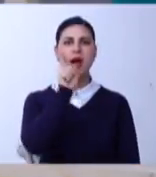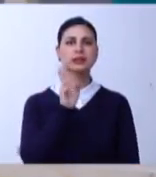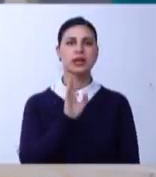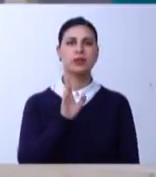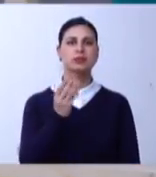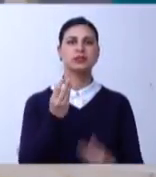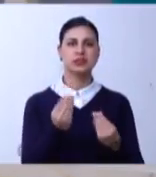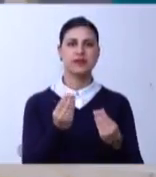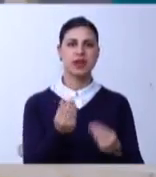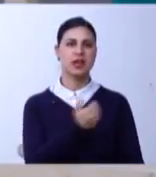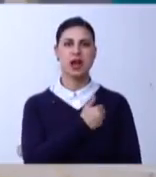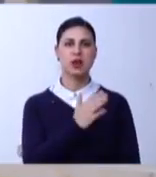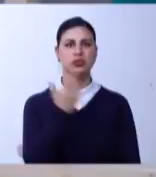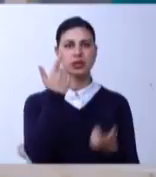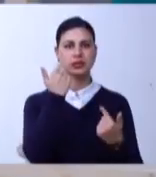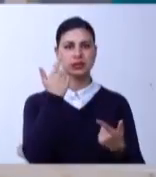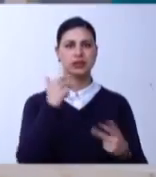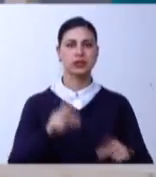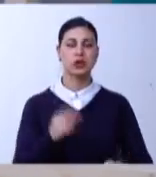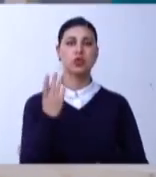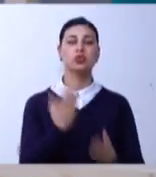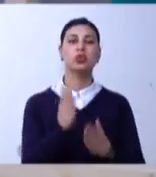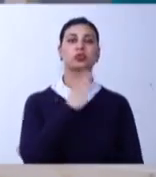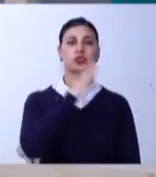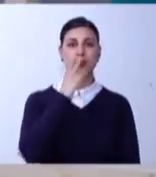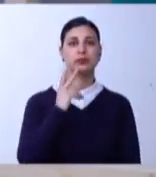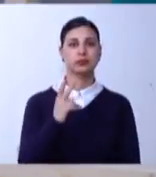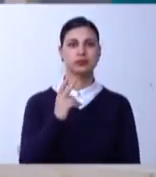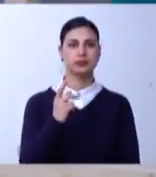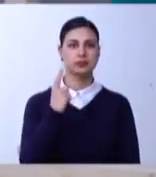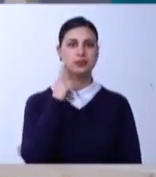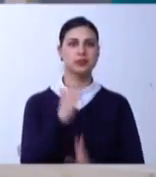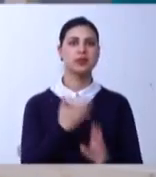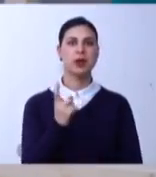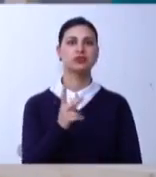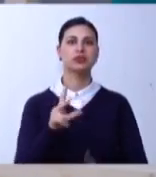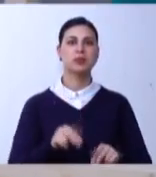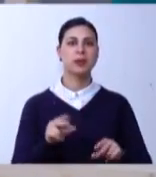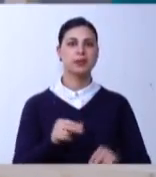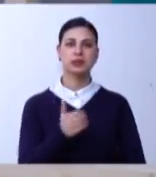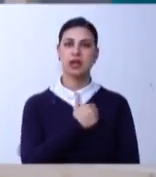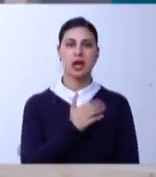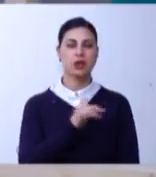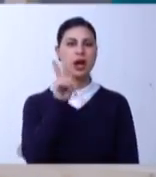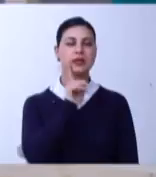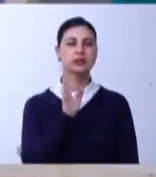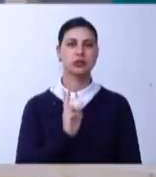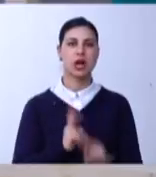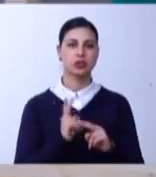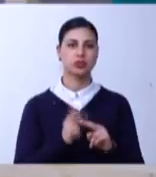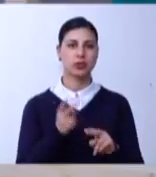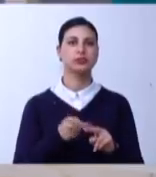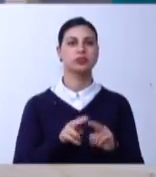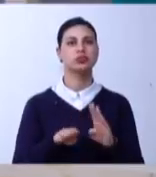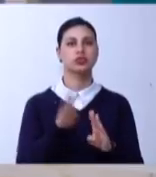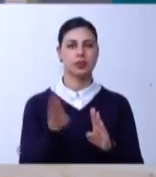იცილებენ აღარ უნდათ ტირიან ჩაცმაზე. თუ მშობელი ამას ამჩნევს, ესე იგი არ სიამოვნებს ბავშვს, აწუხებს საფენი